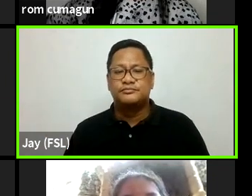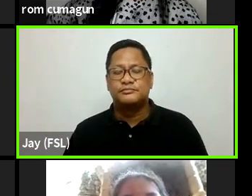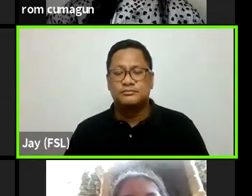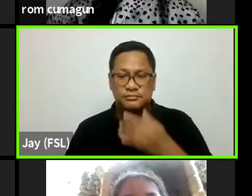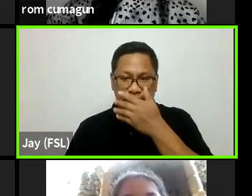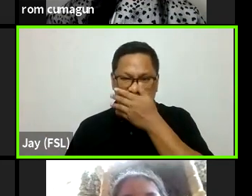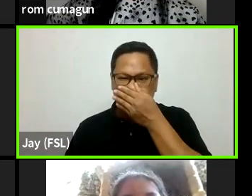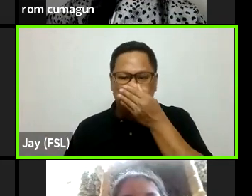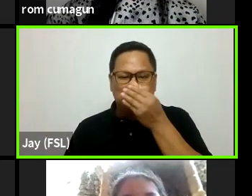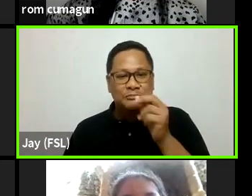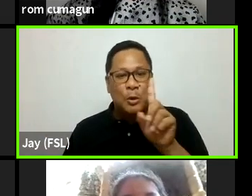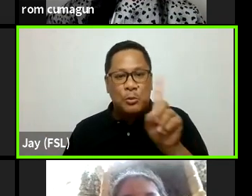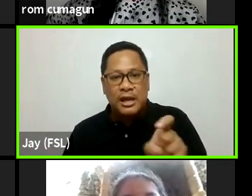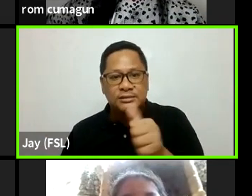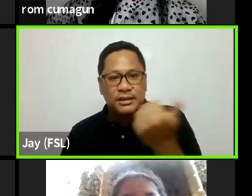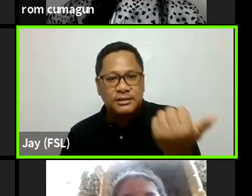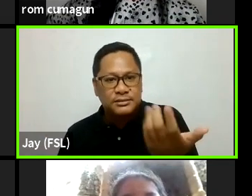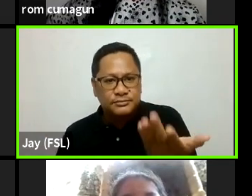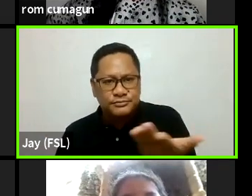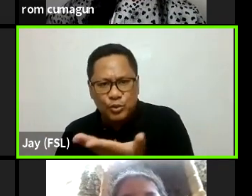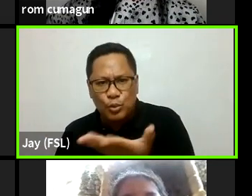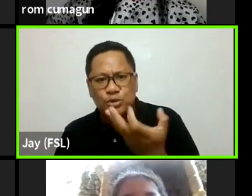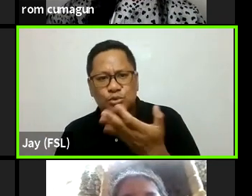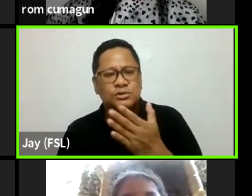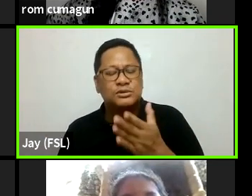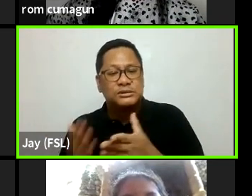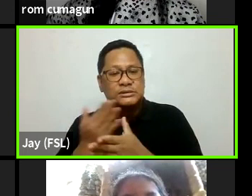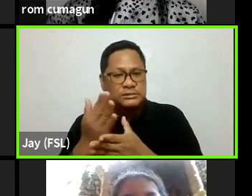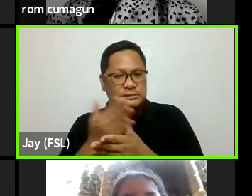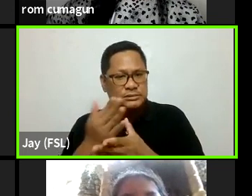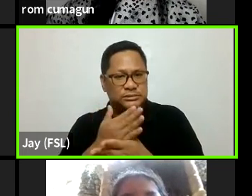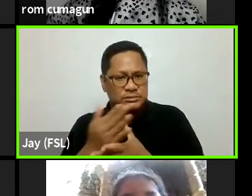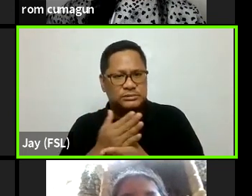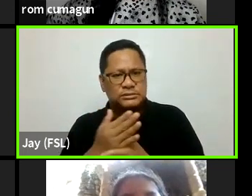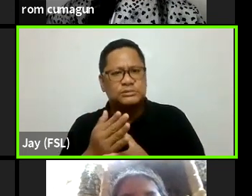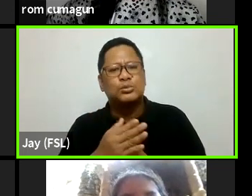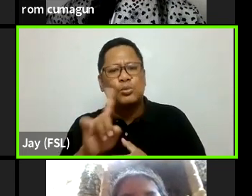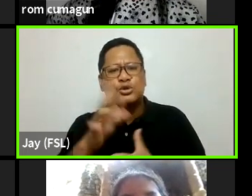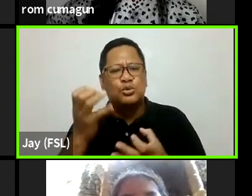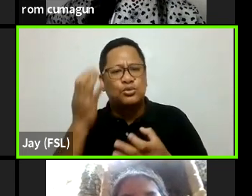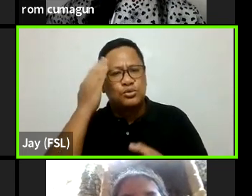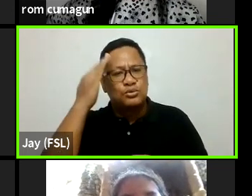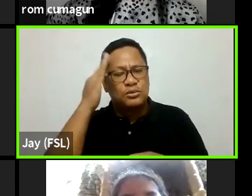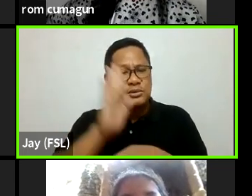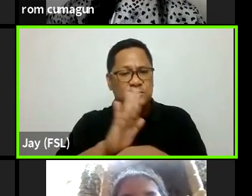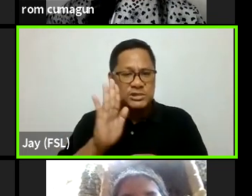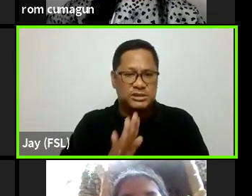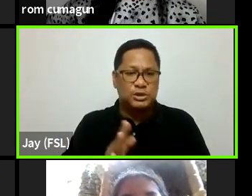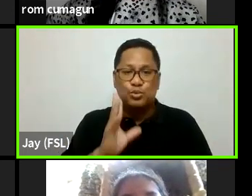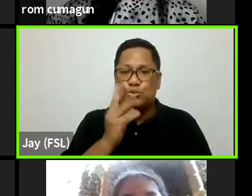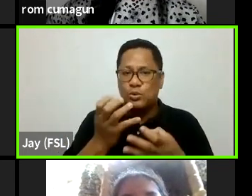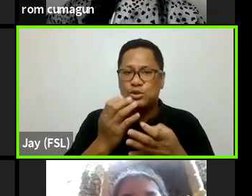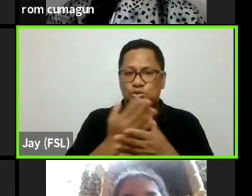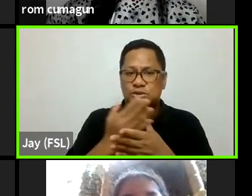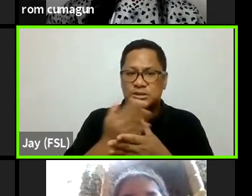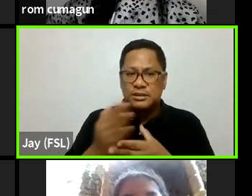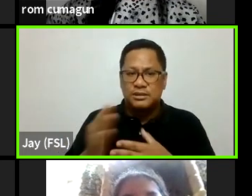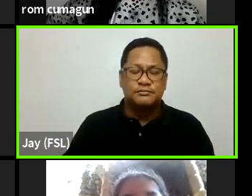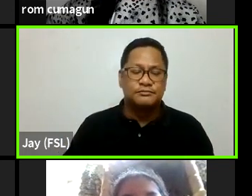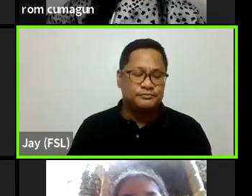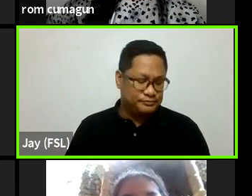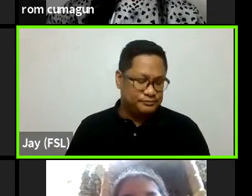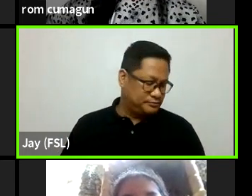yung iba. Who would like to share? What do you really know about business? Sino gusto mag-share?